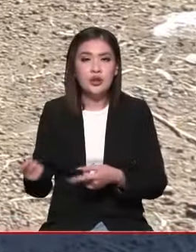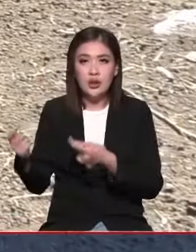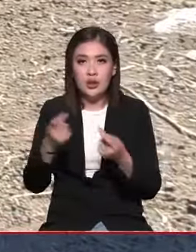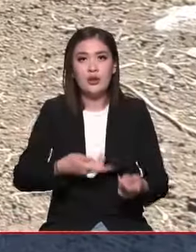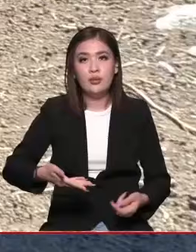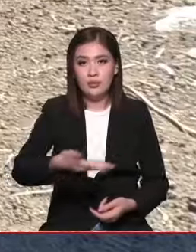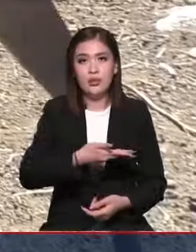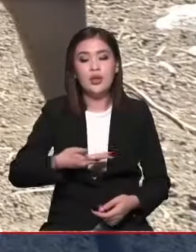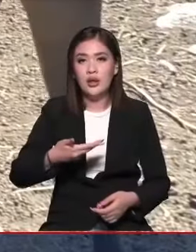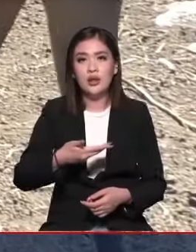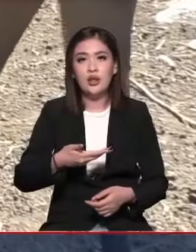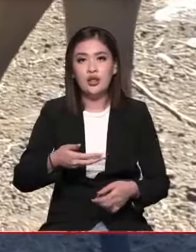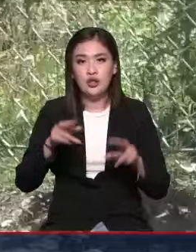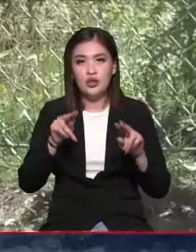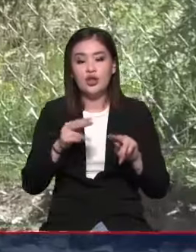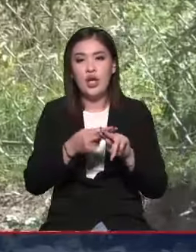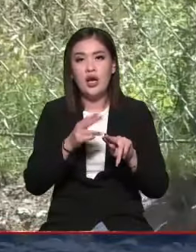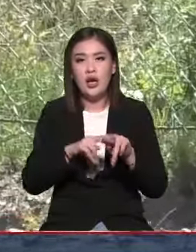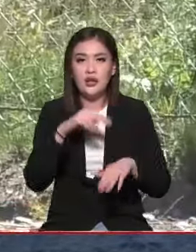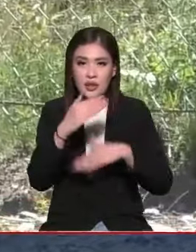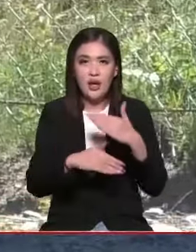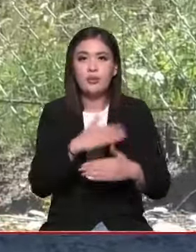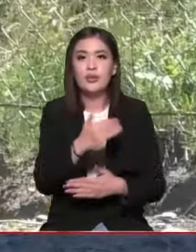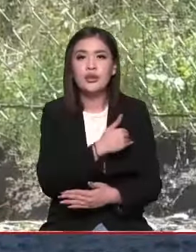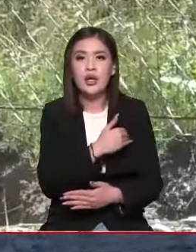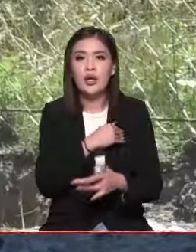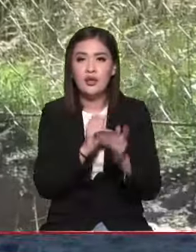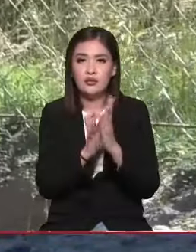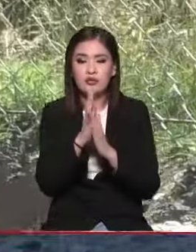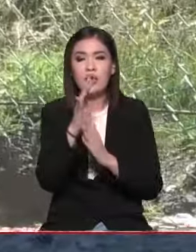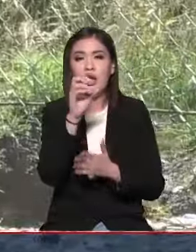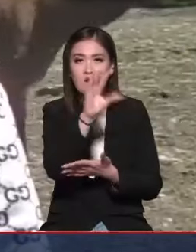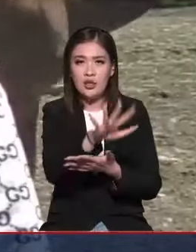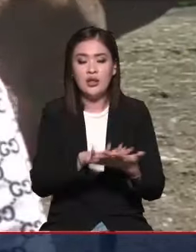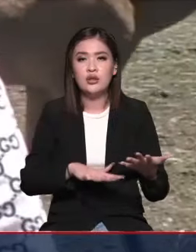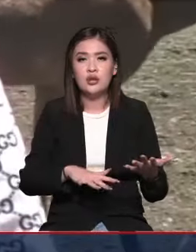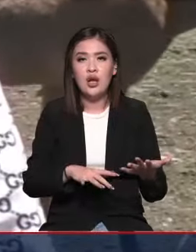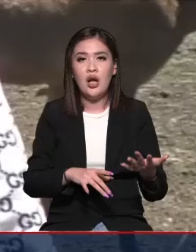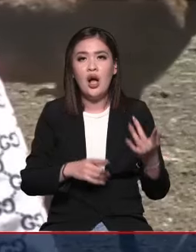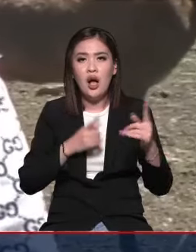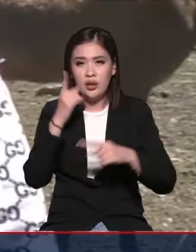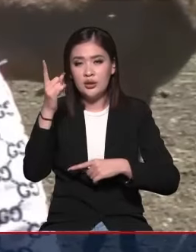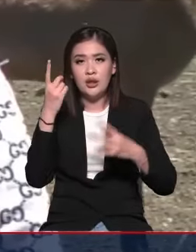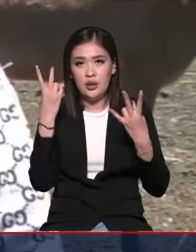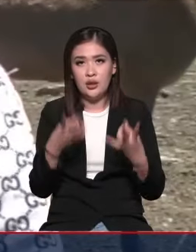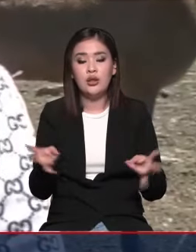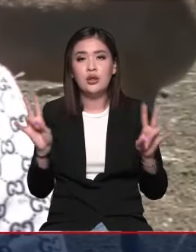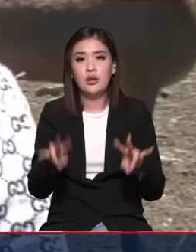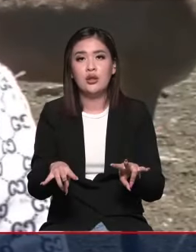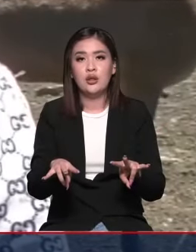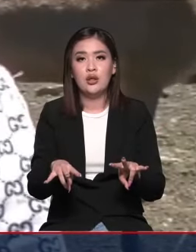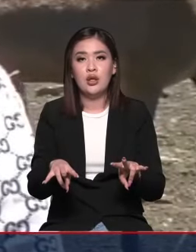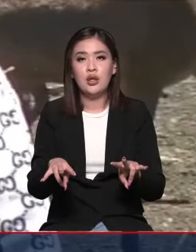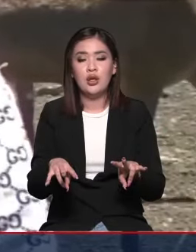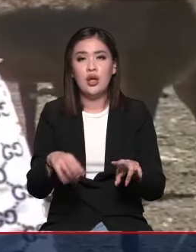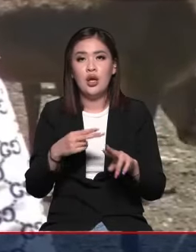неткенде. Сол осыны дамытайық, осыны арғаратай, анау алысқа сабылып елдер Өскеменге барып емделіп